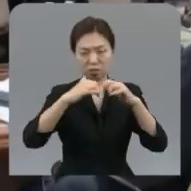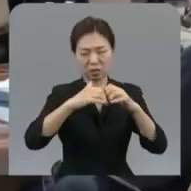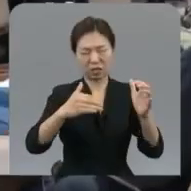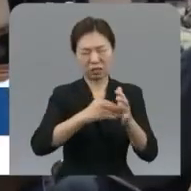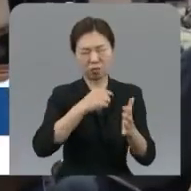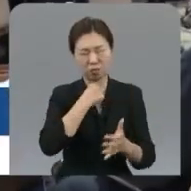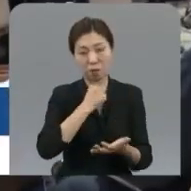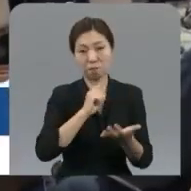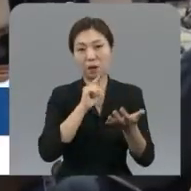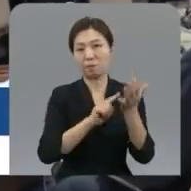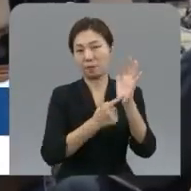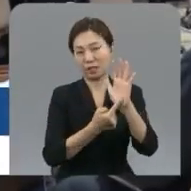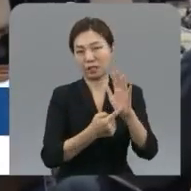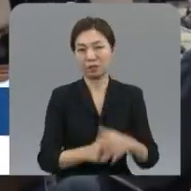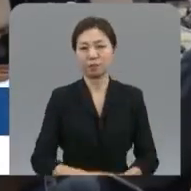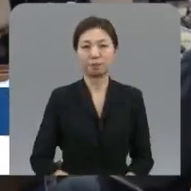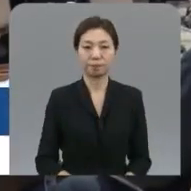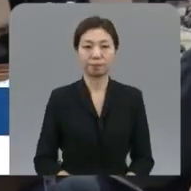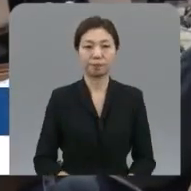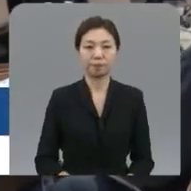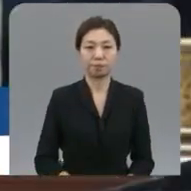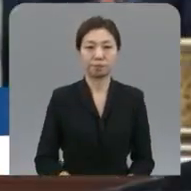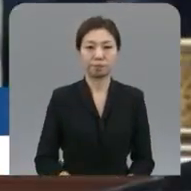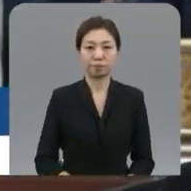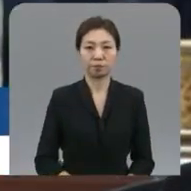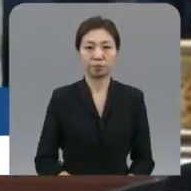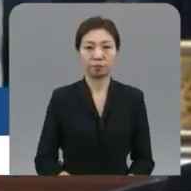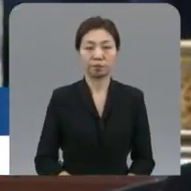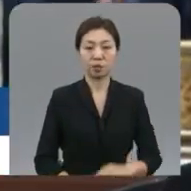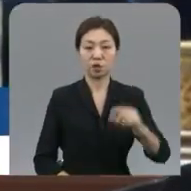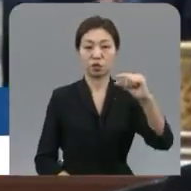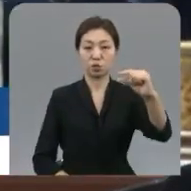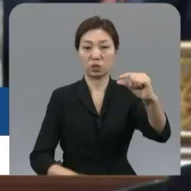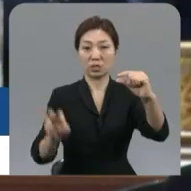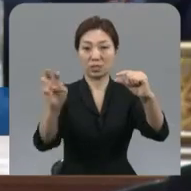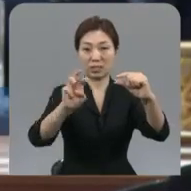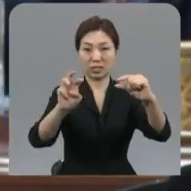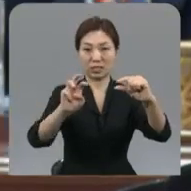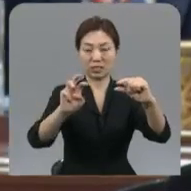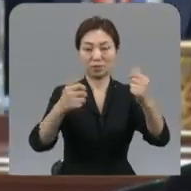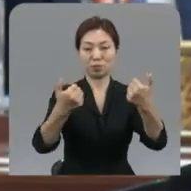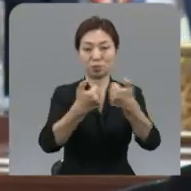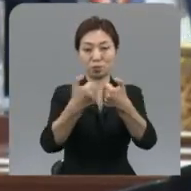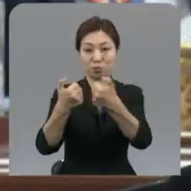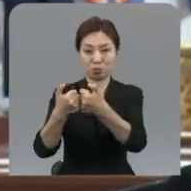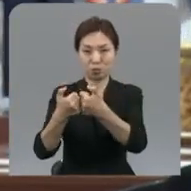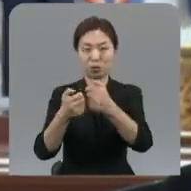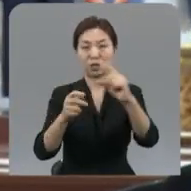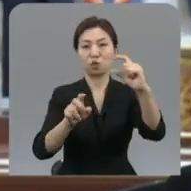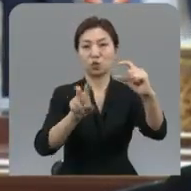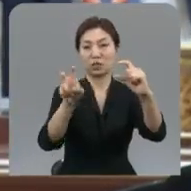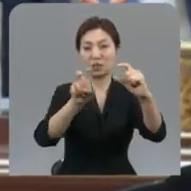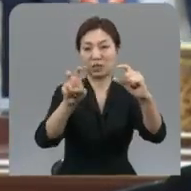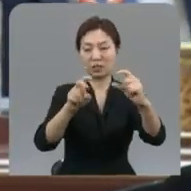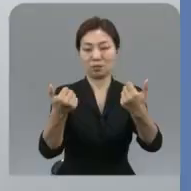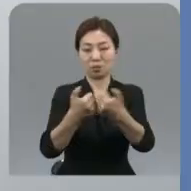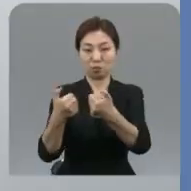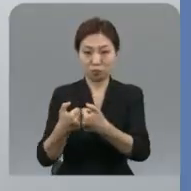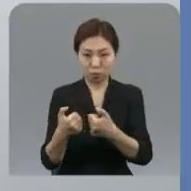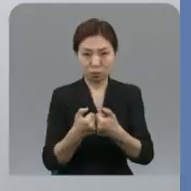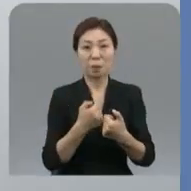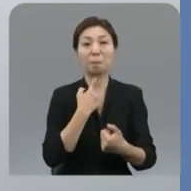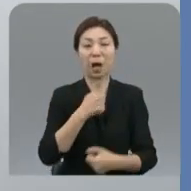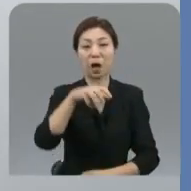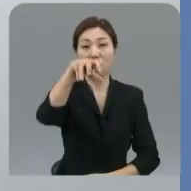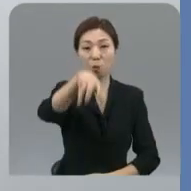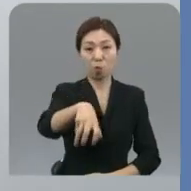韩国总统尹锡悦在20国集团领导人会议上宣布了韩国向乌克兰提供30,000,000韩元的援助计划。尹锡悦